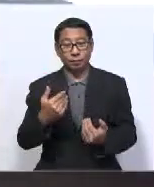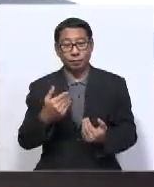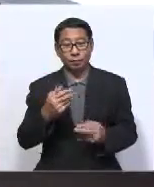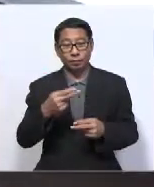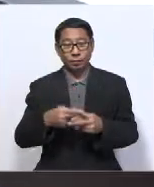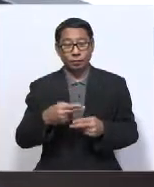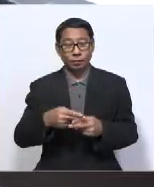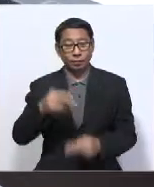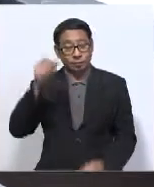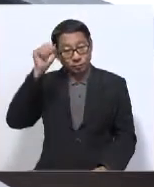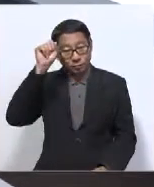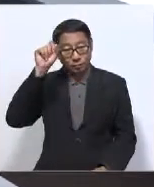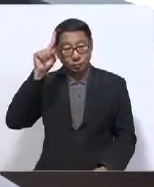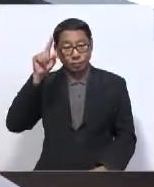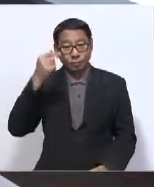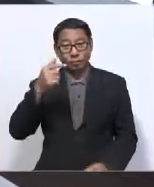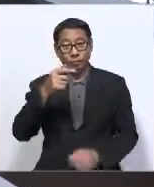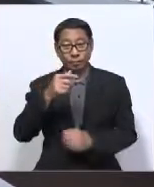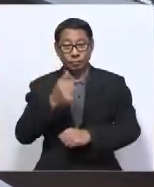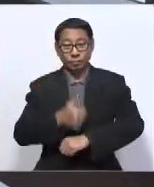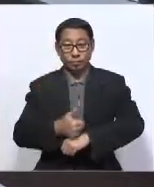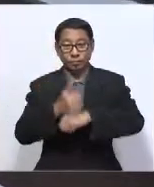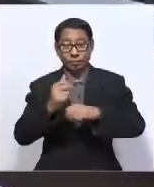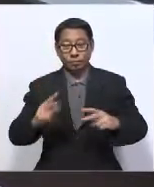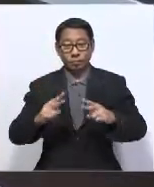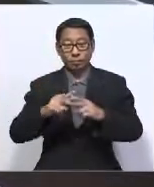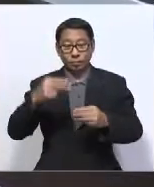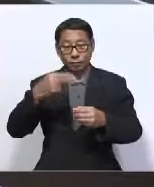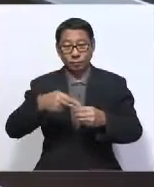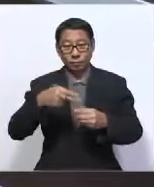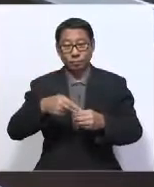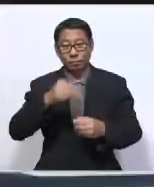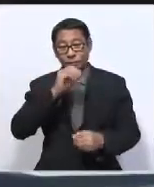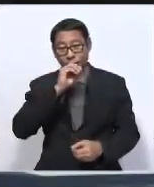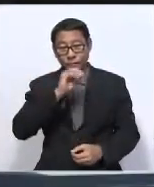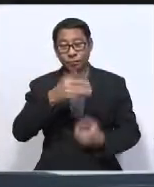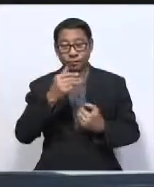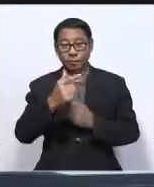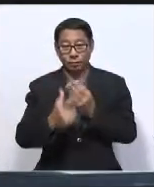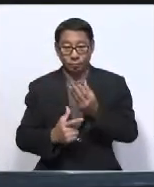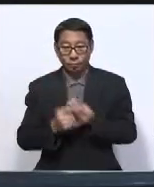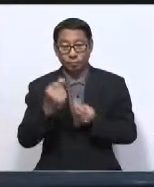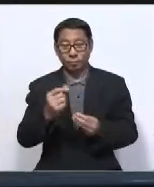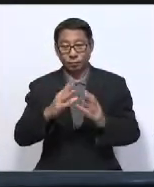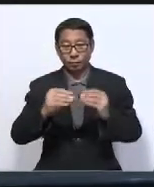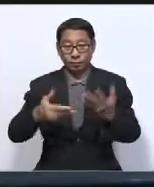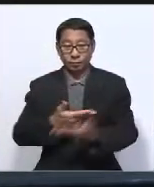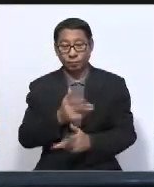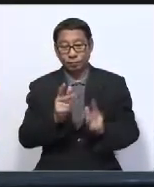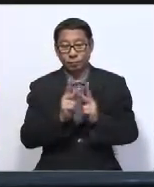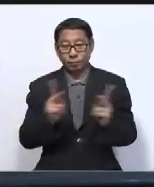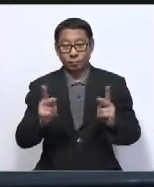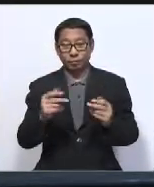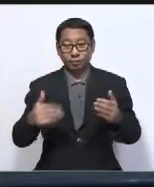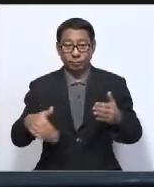โดยนายสิริจิรพงษ์พันธ์นะคะซึ่งเป็นรัฐมนตรีว่าการกระทรวงพลังงานเนี่ยท่านบอกว่าสัปดาห์นี้จะมีการประชุมคณะกรรมการบ